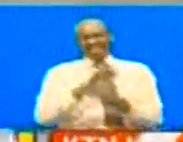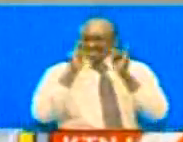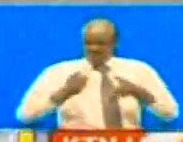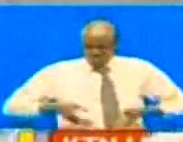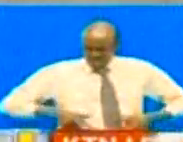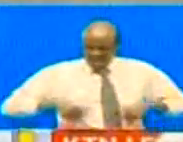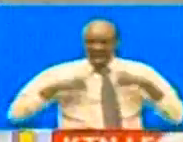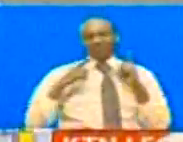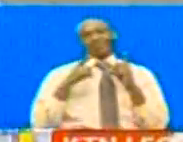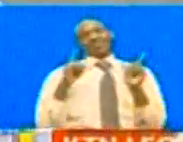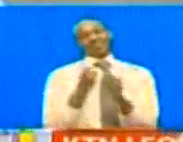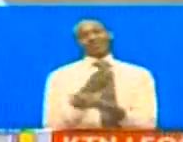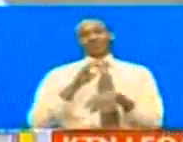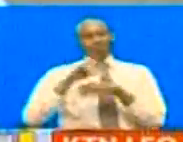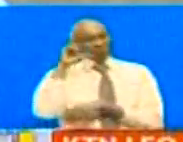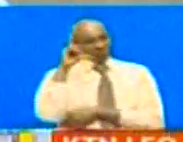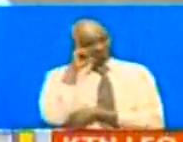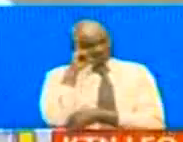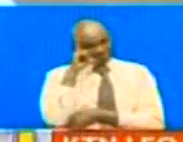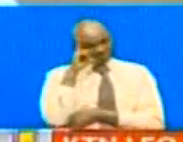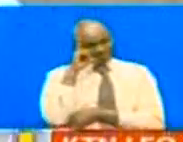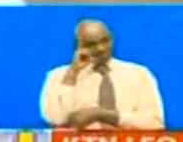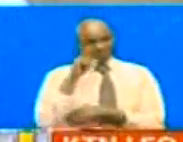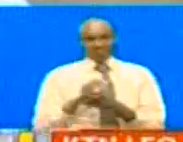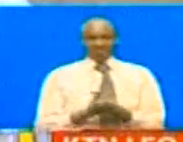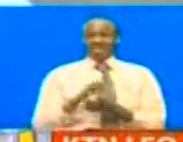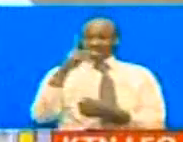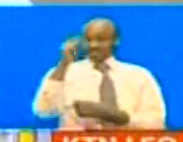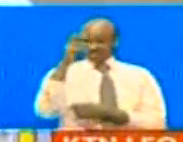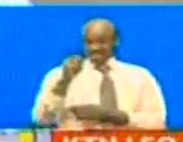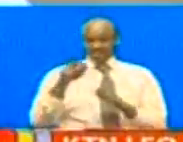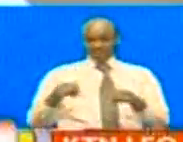katika shule ya makazi. Robert Wanyonyi, KTN leo.